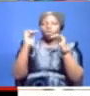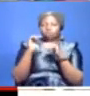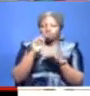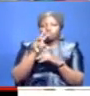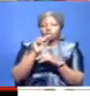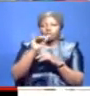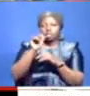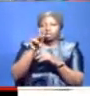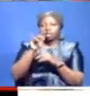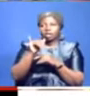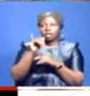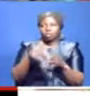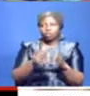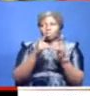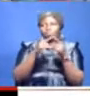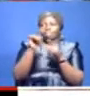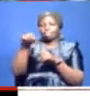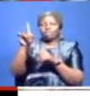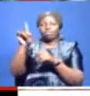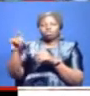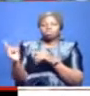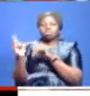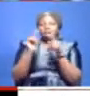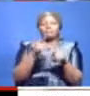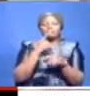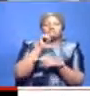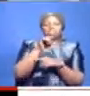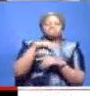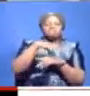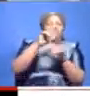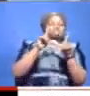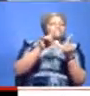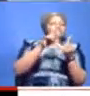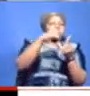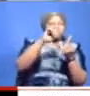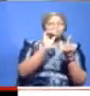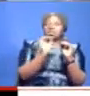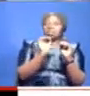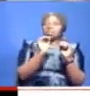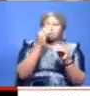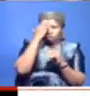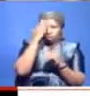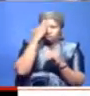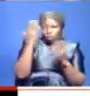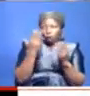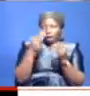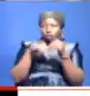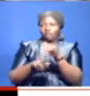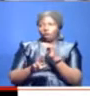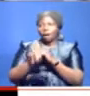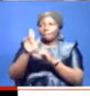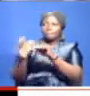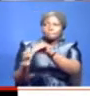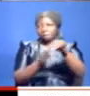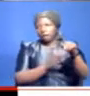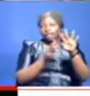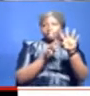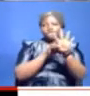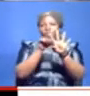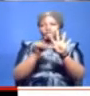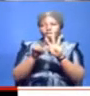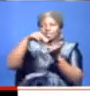Jumwa hizo ni valid. Sisi tunajua sehemu zenye ambazo ni za kufuata. Meanwhile, four aspirants in Mwiki